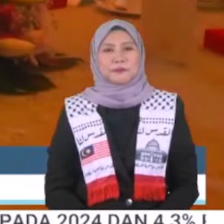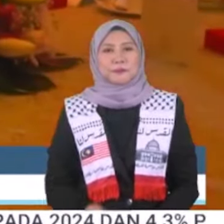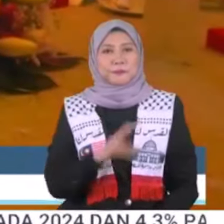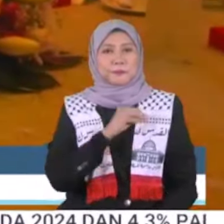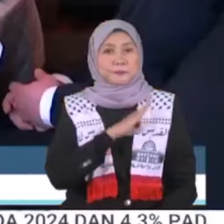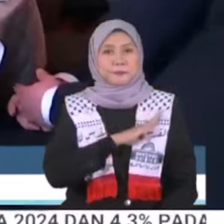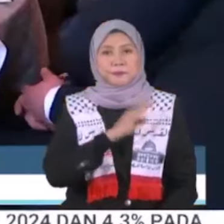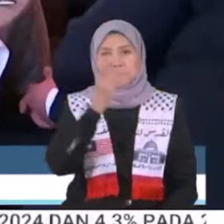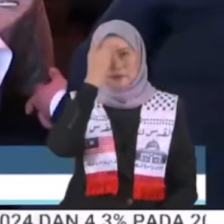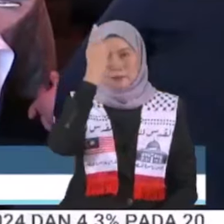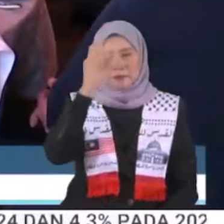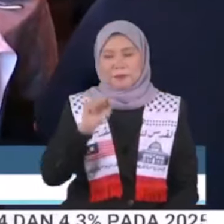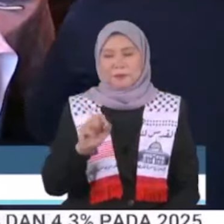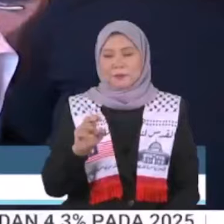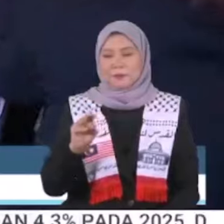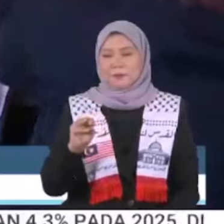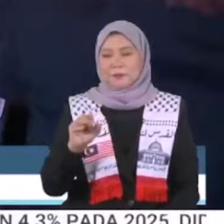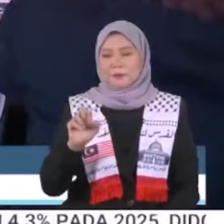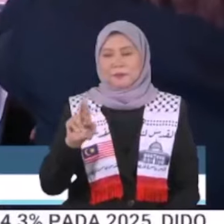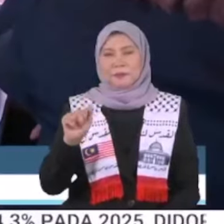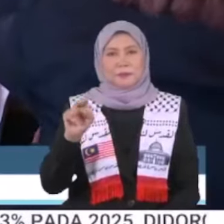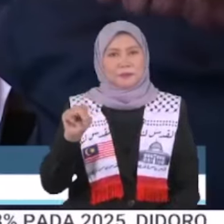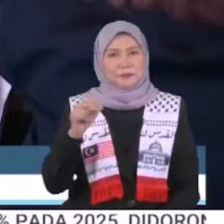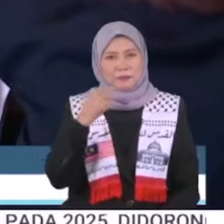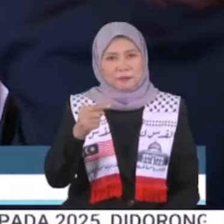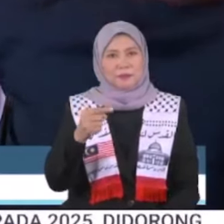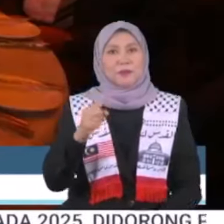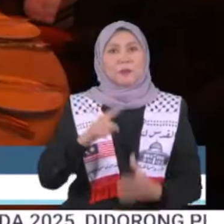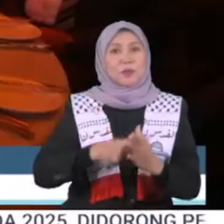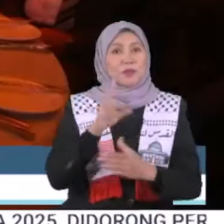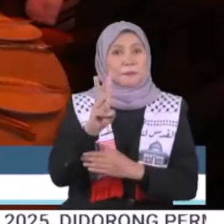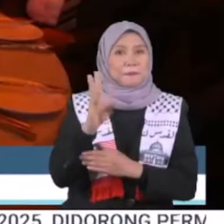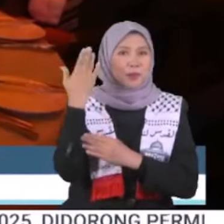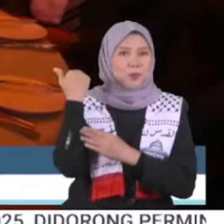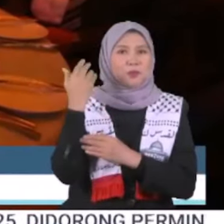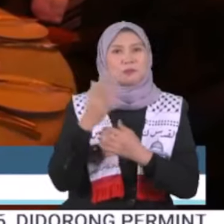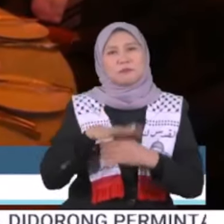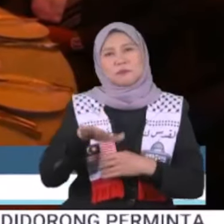Menteri Besar Datuk Seri Amiruddin Syari berkata setakat Jun lalu sebanyak